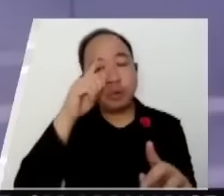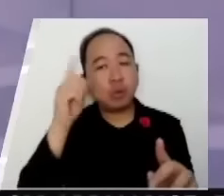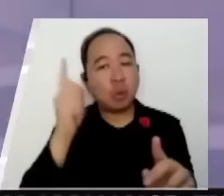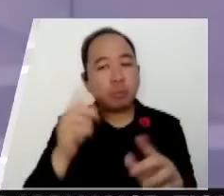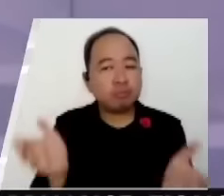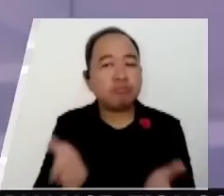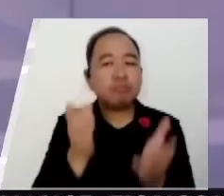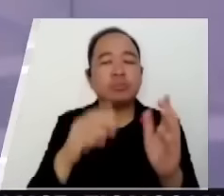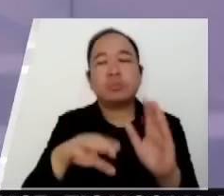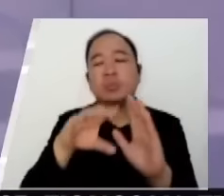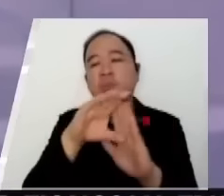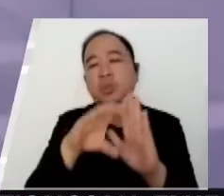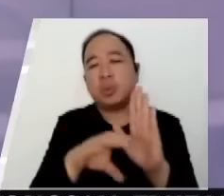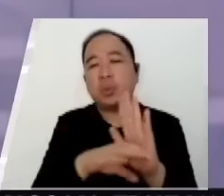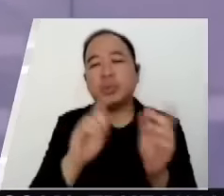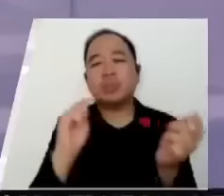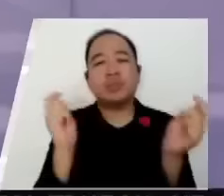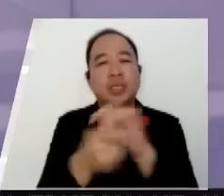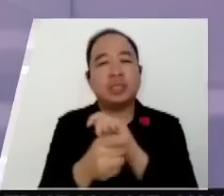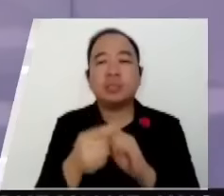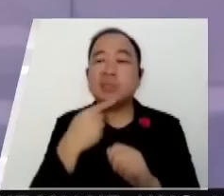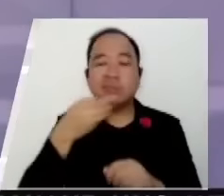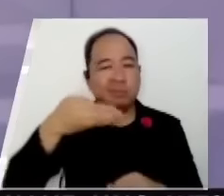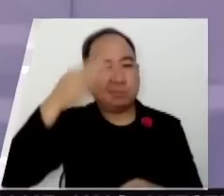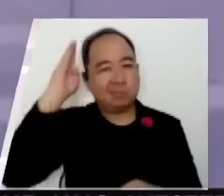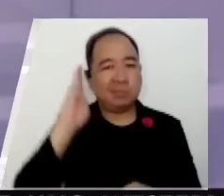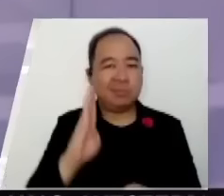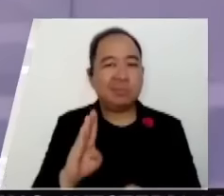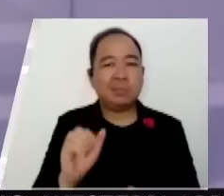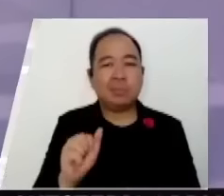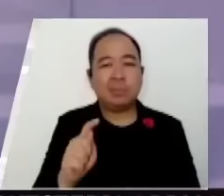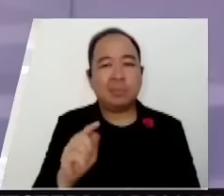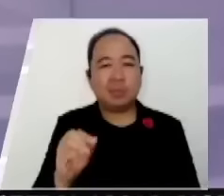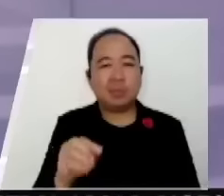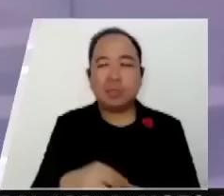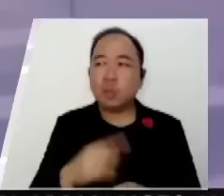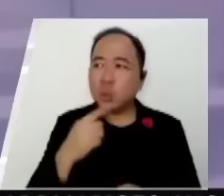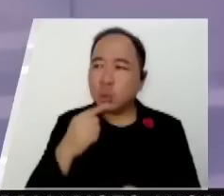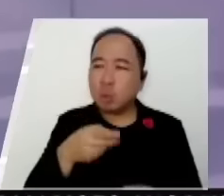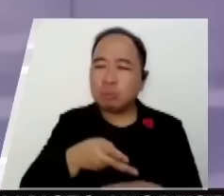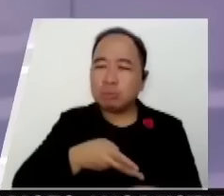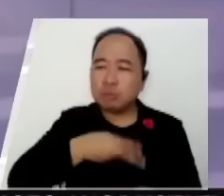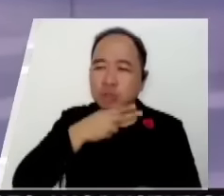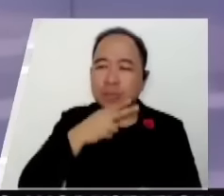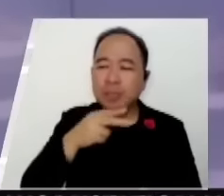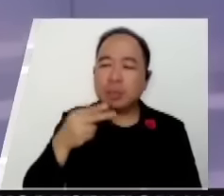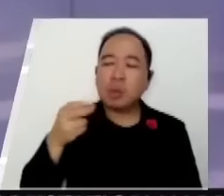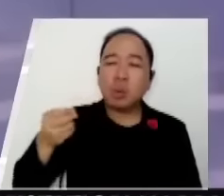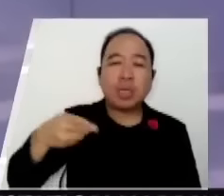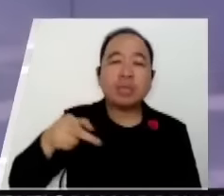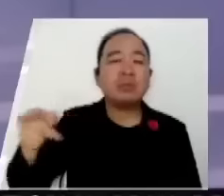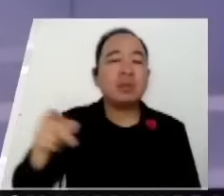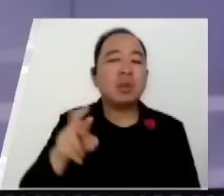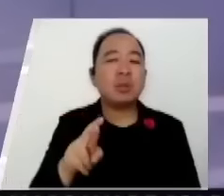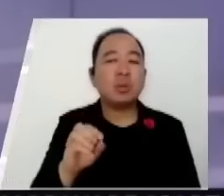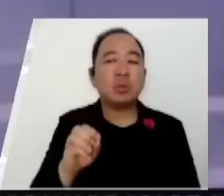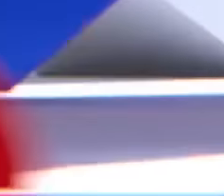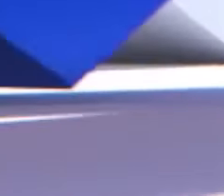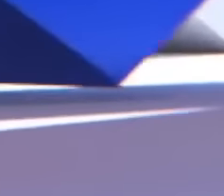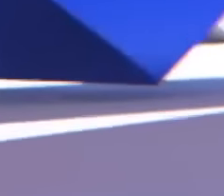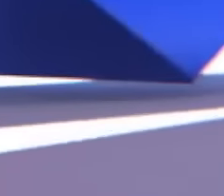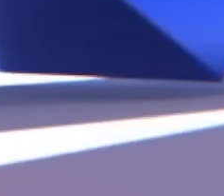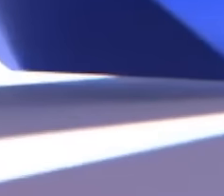de la Rosa. Ang itinuturong nag-utos umano si House Speaker Martin Romualdez. At ang sagot dyan ni Romualdez sa pagtutok ni